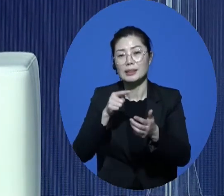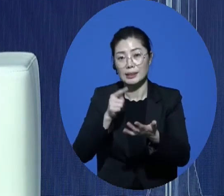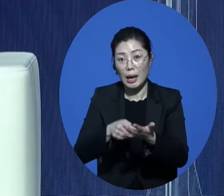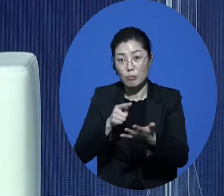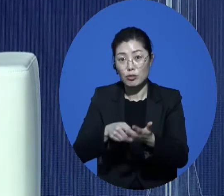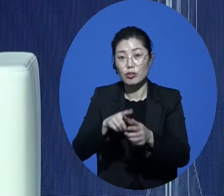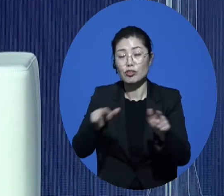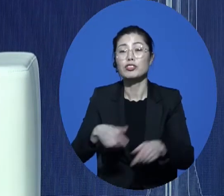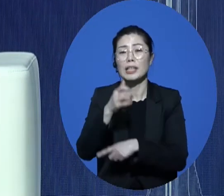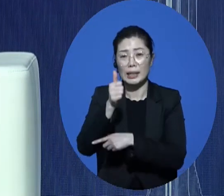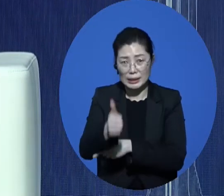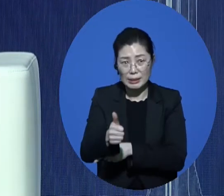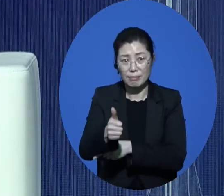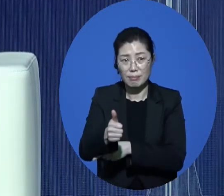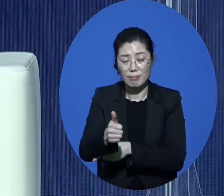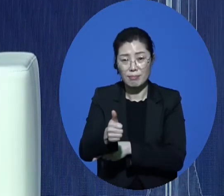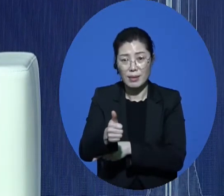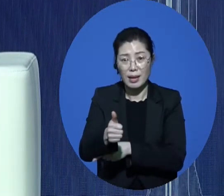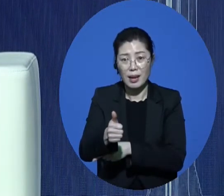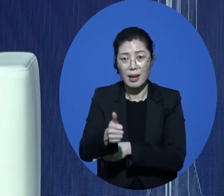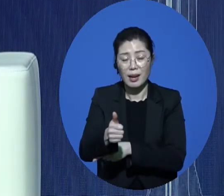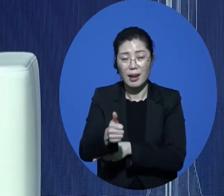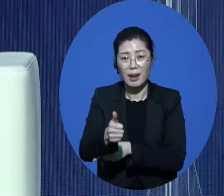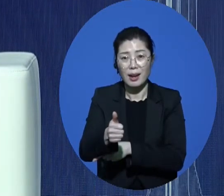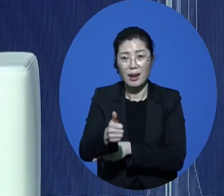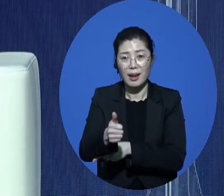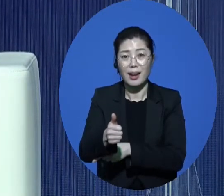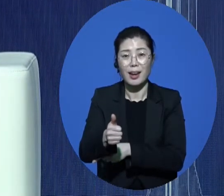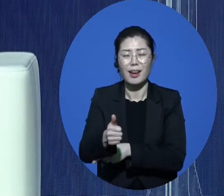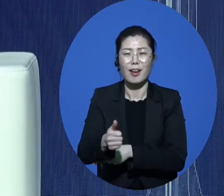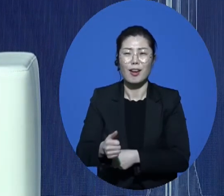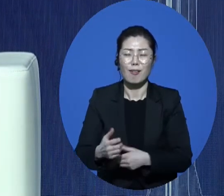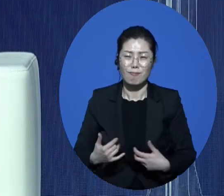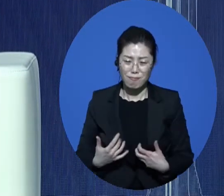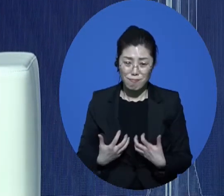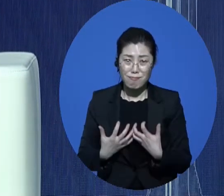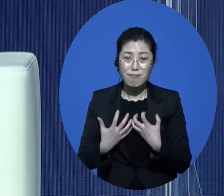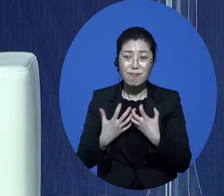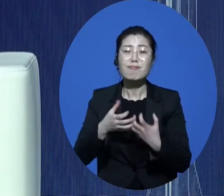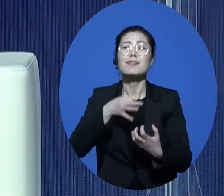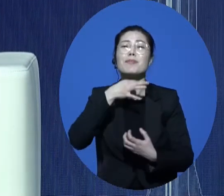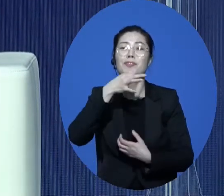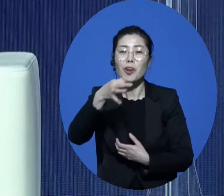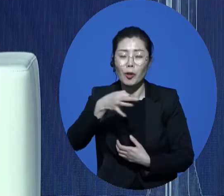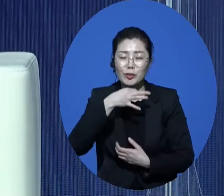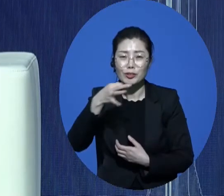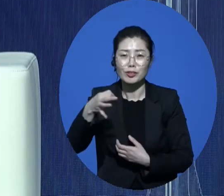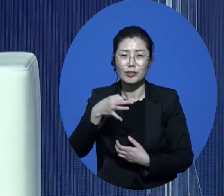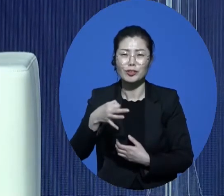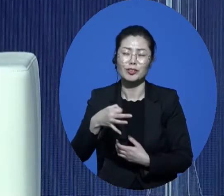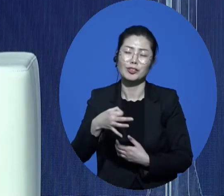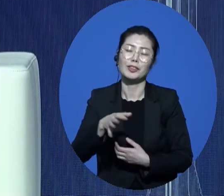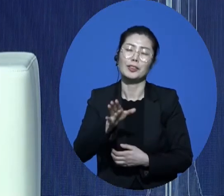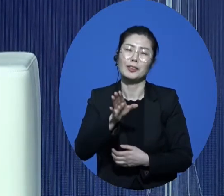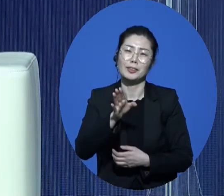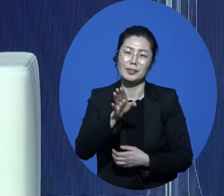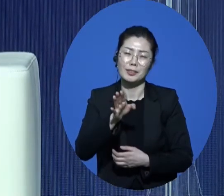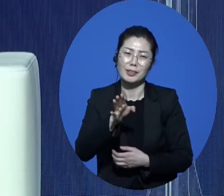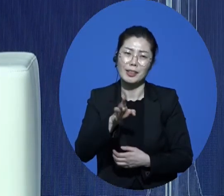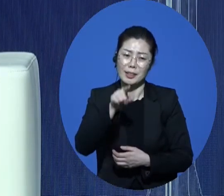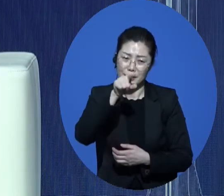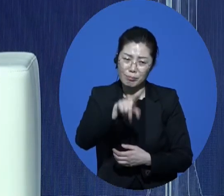정말 사무친 듯한 목소리, 그 분노의 목소리로 너무나 생생하게